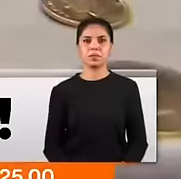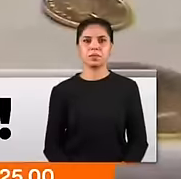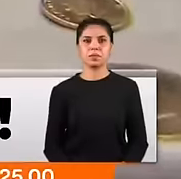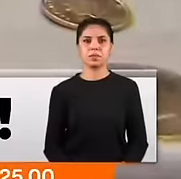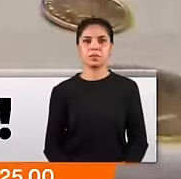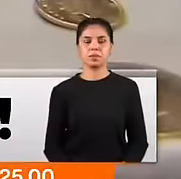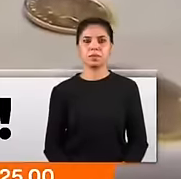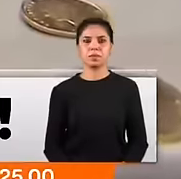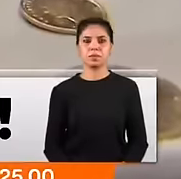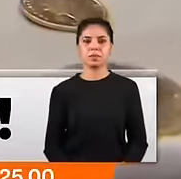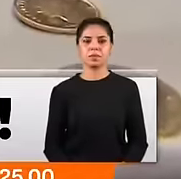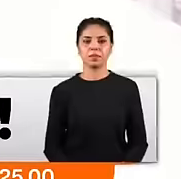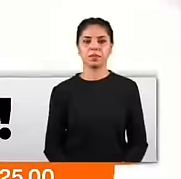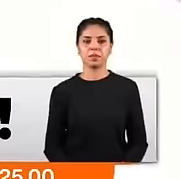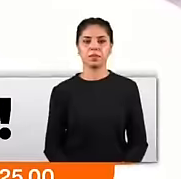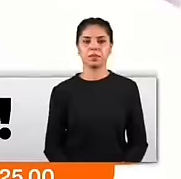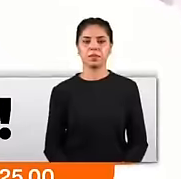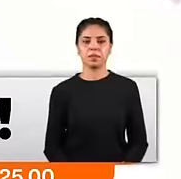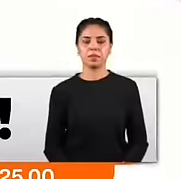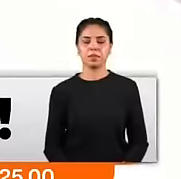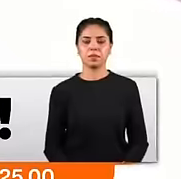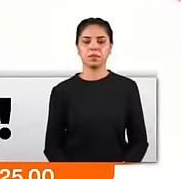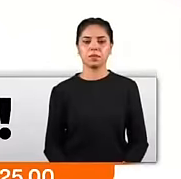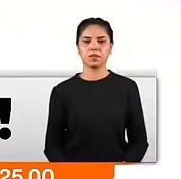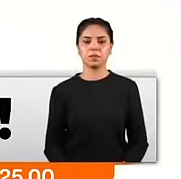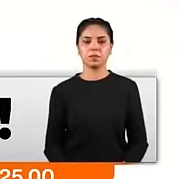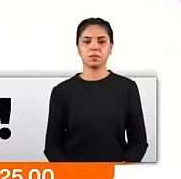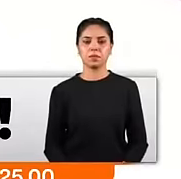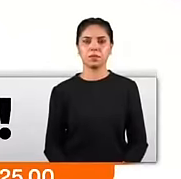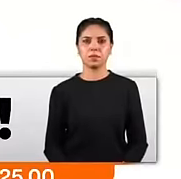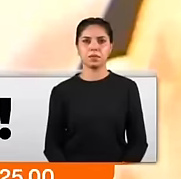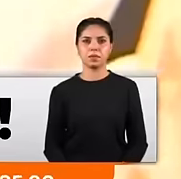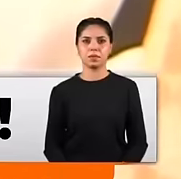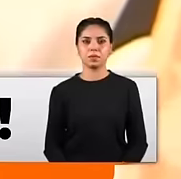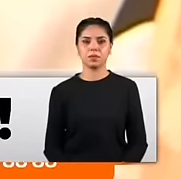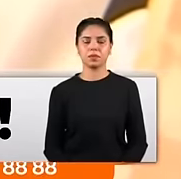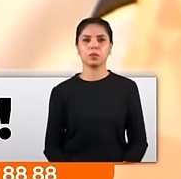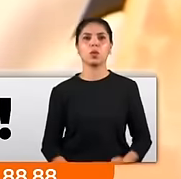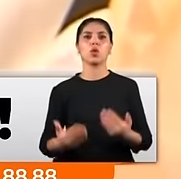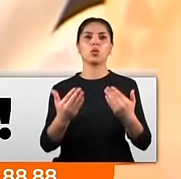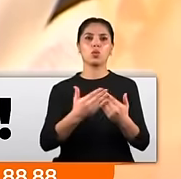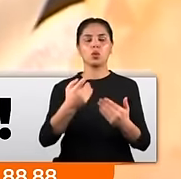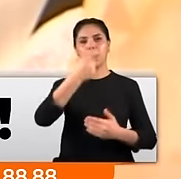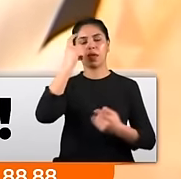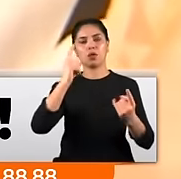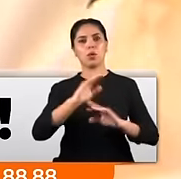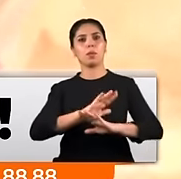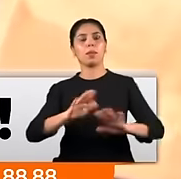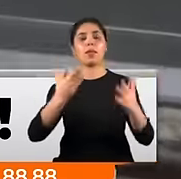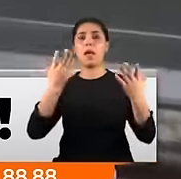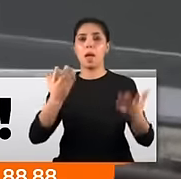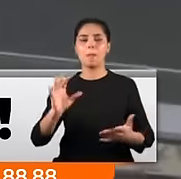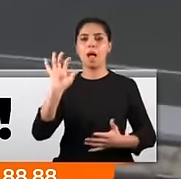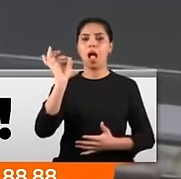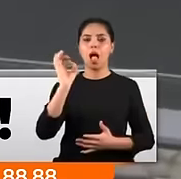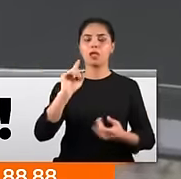Bu kadar yukarı yükselmesi bizi de şaşırtıyor. Düğünde yaz sezonu çoktan kapandı ancak